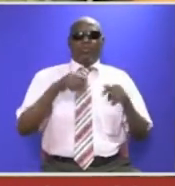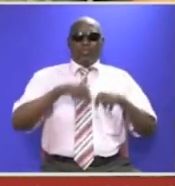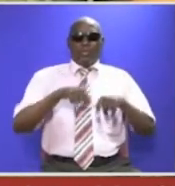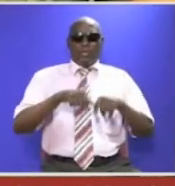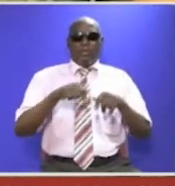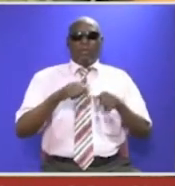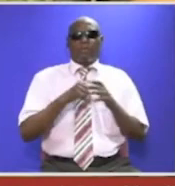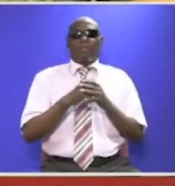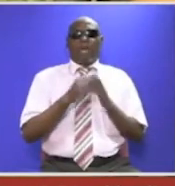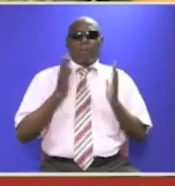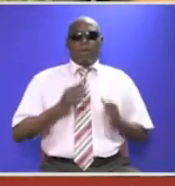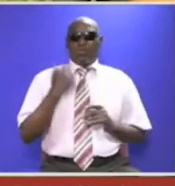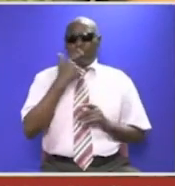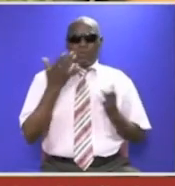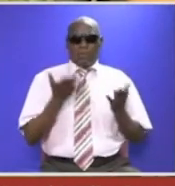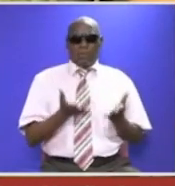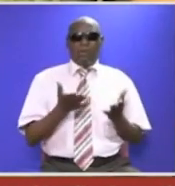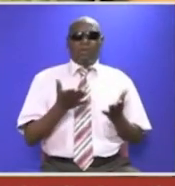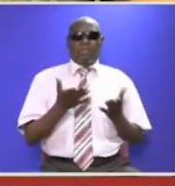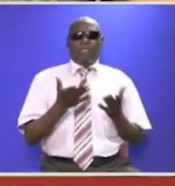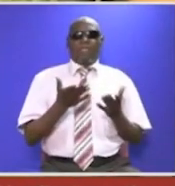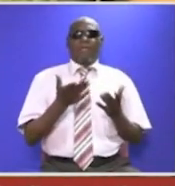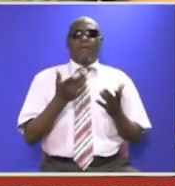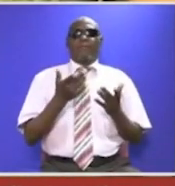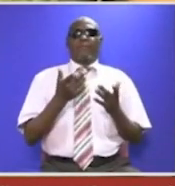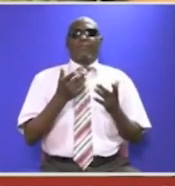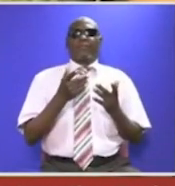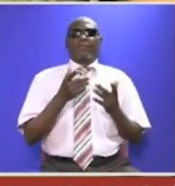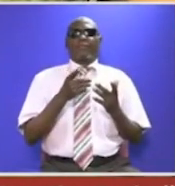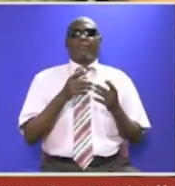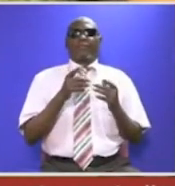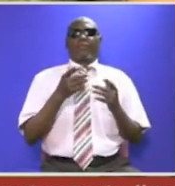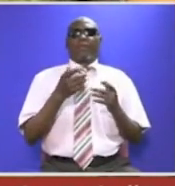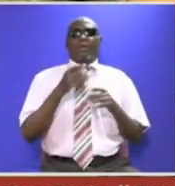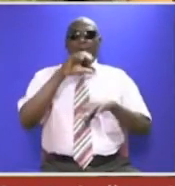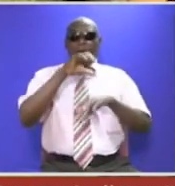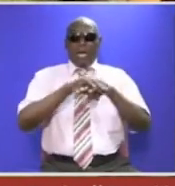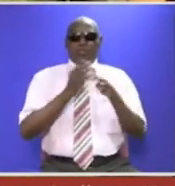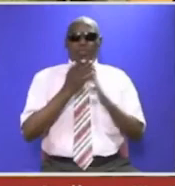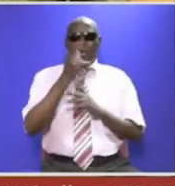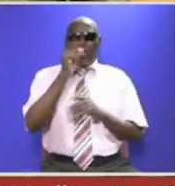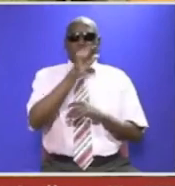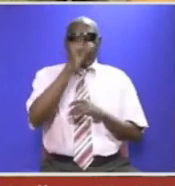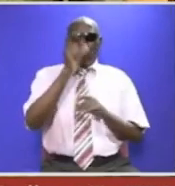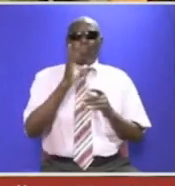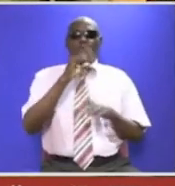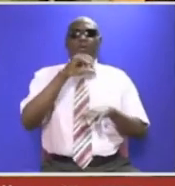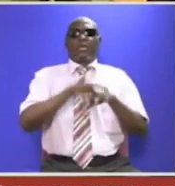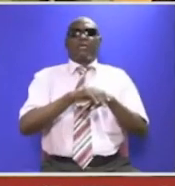mtu ambayo yuko hapa na amekuwa assessed by Red Cross atapata usaidizi kutoka kwa County Government of